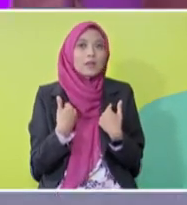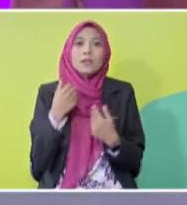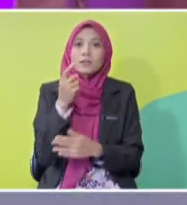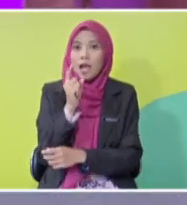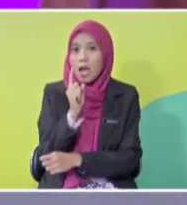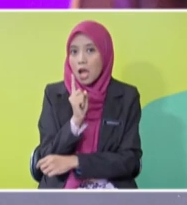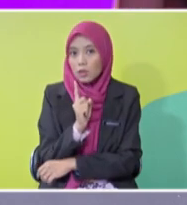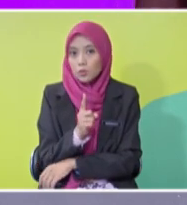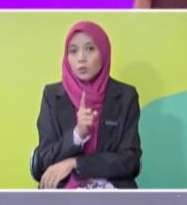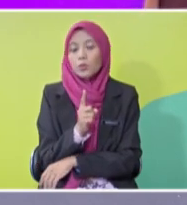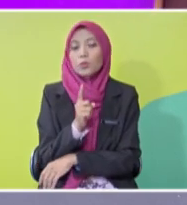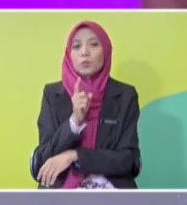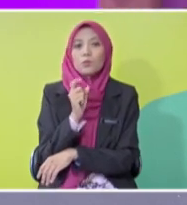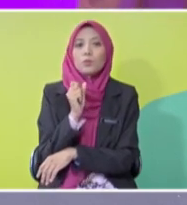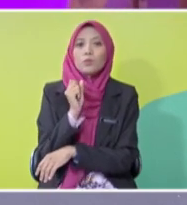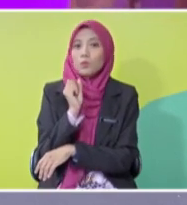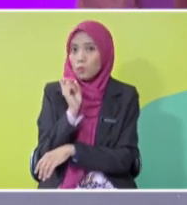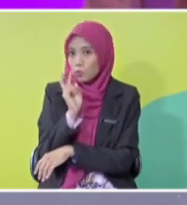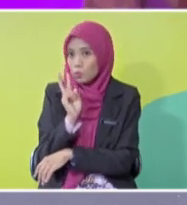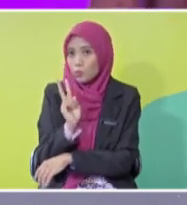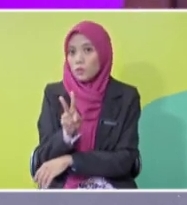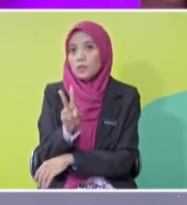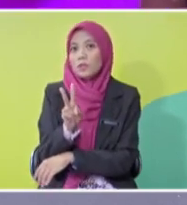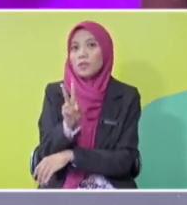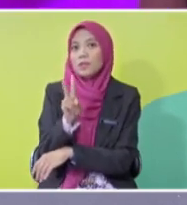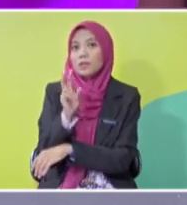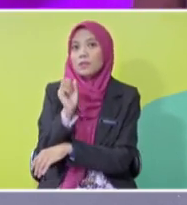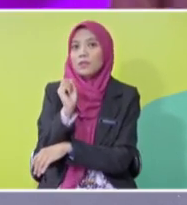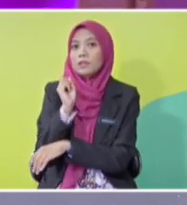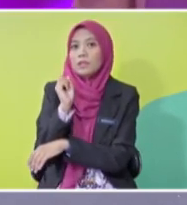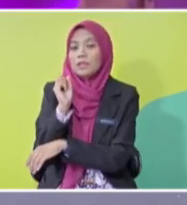satu dua tiga